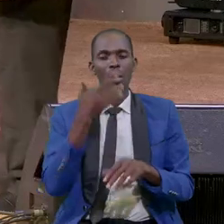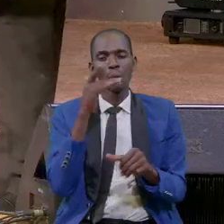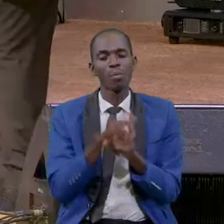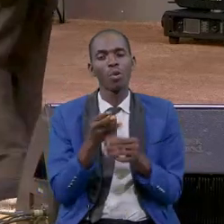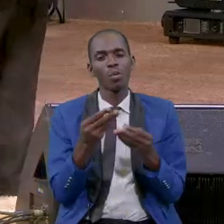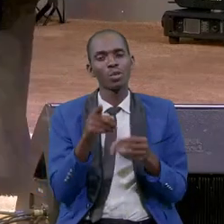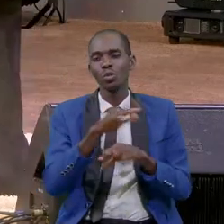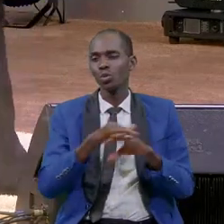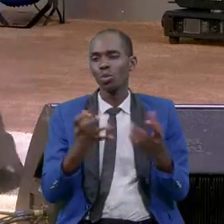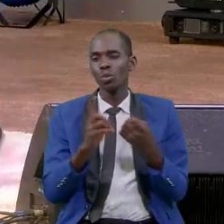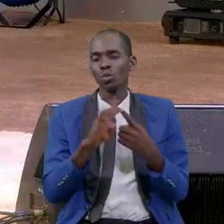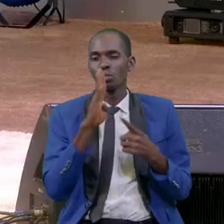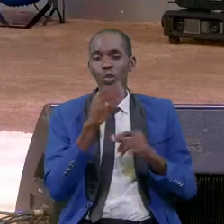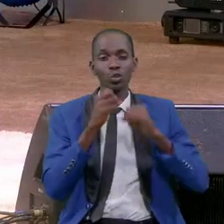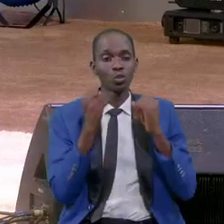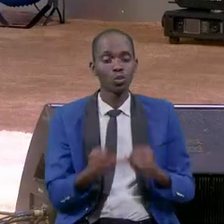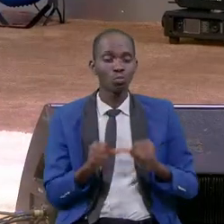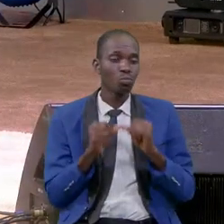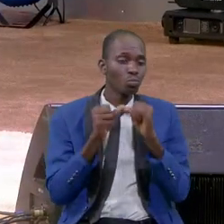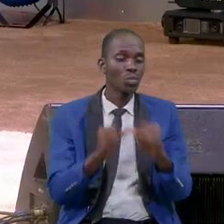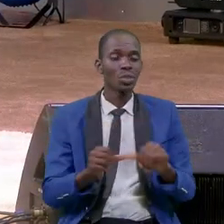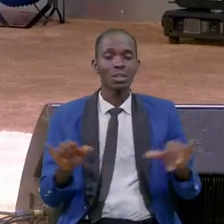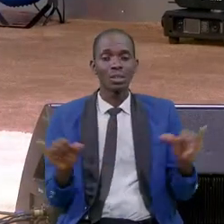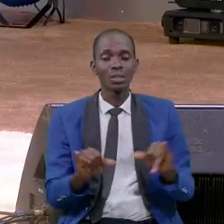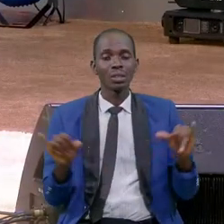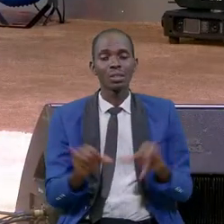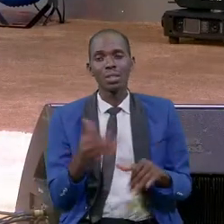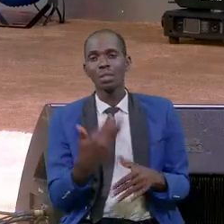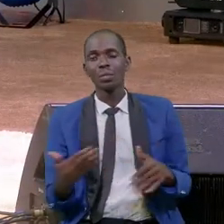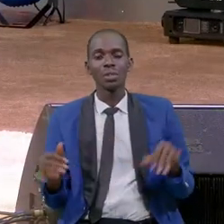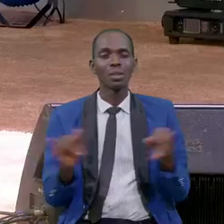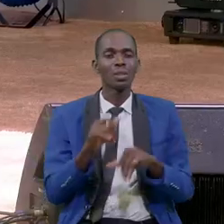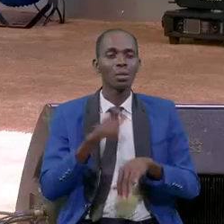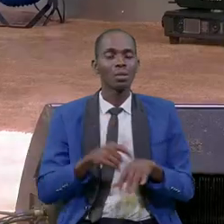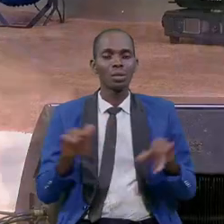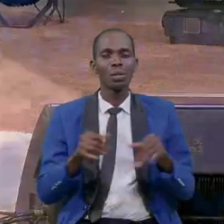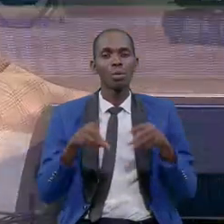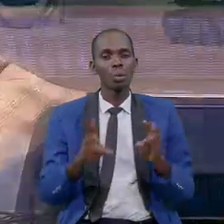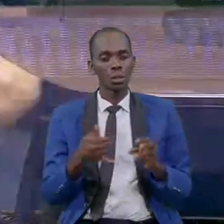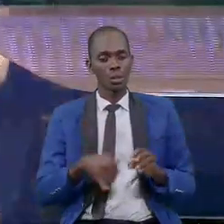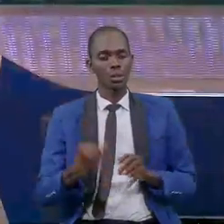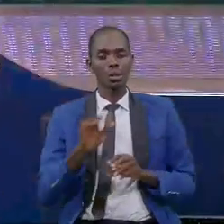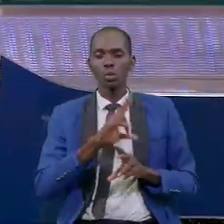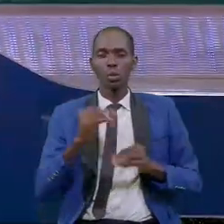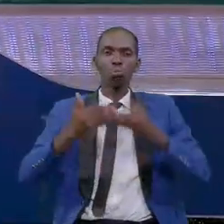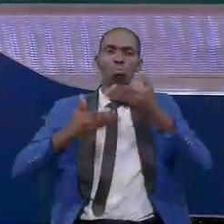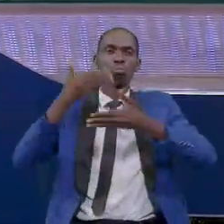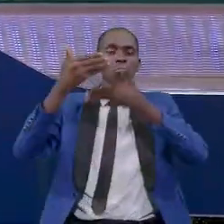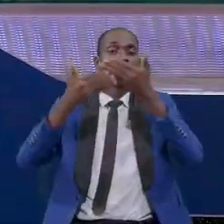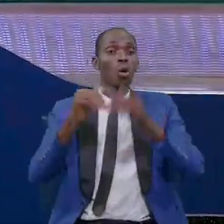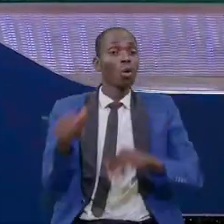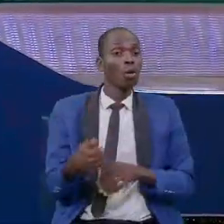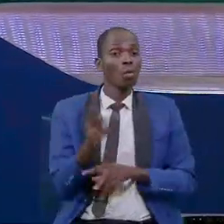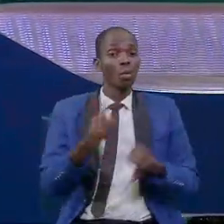Vous ne voulez pas être femme comme ça, être femme, faire les mêmes choses, faire les mêmes choses, mais aller en rond, tourner en rond, sans